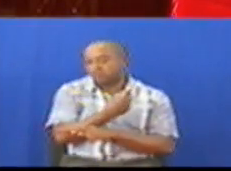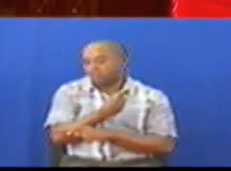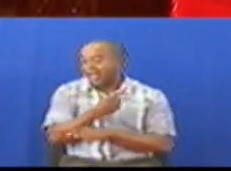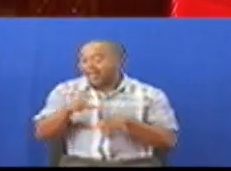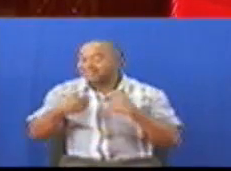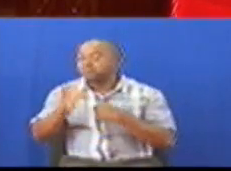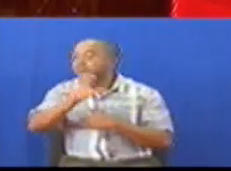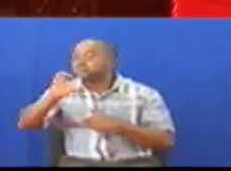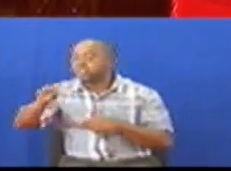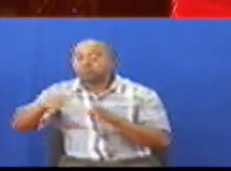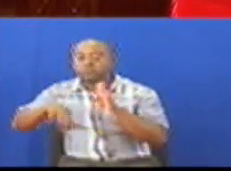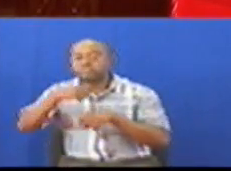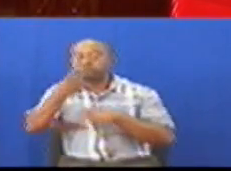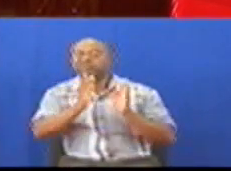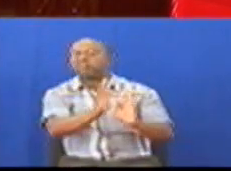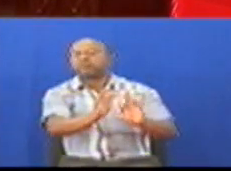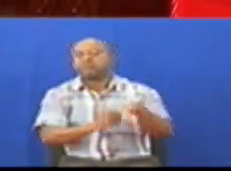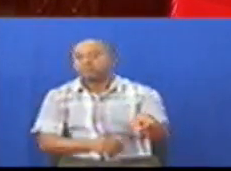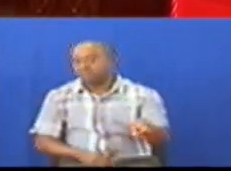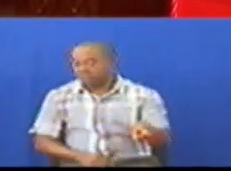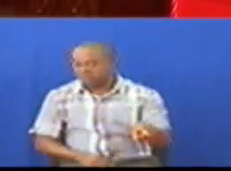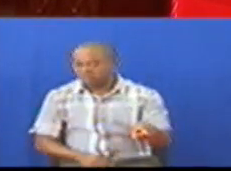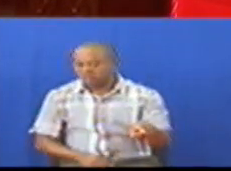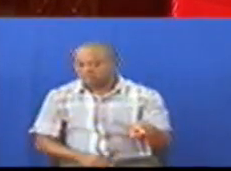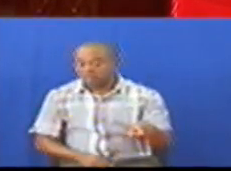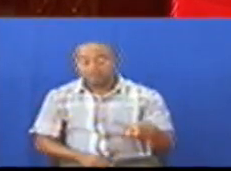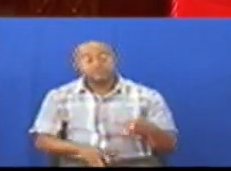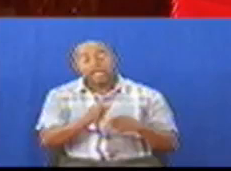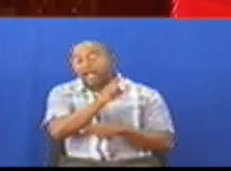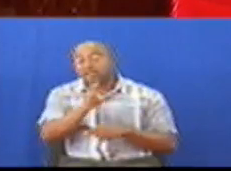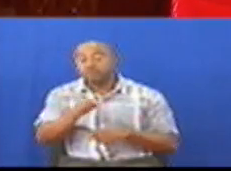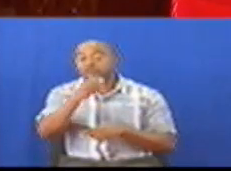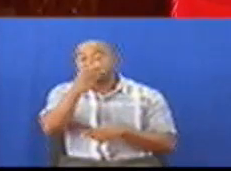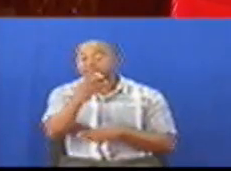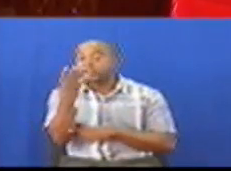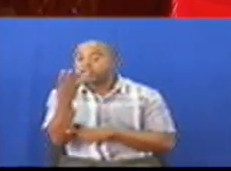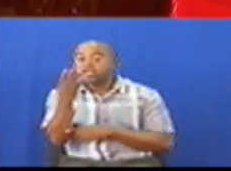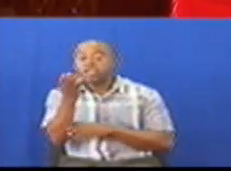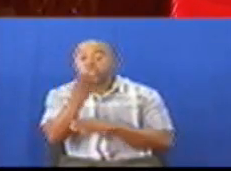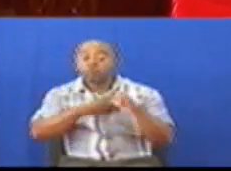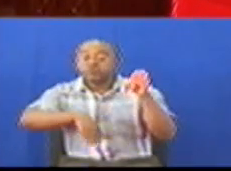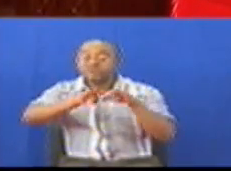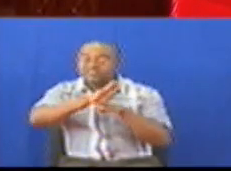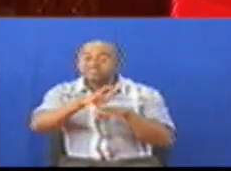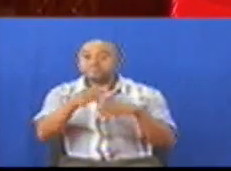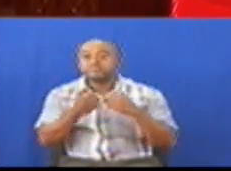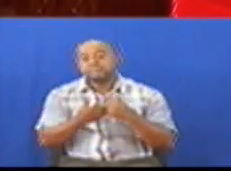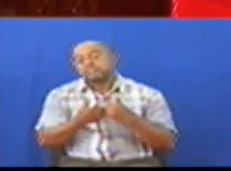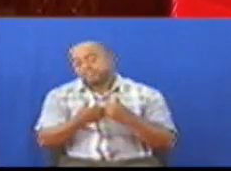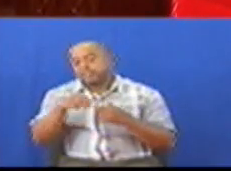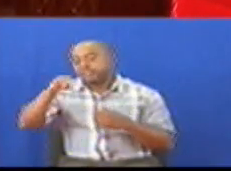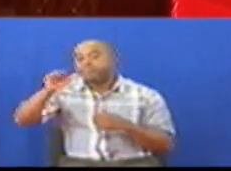Spika, hivi ni kweli kati ya halmashauri takriban 34 zilizopo hapa nchini wenye vitu na mamea wanaotoka vyama vya upinzani